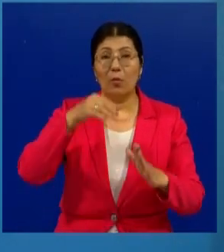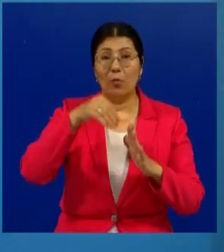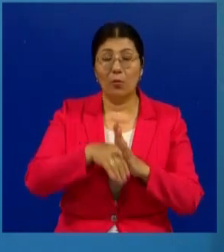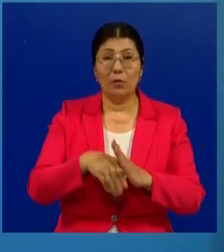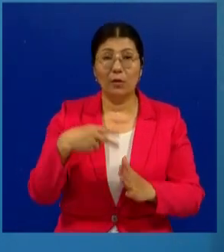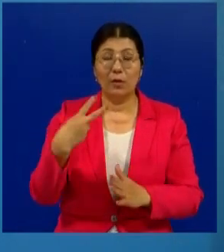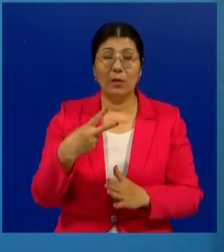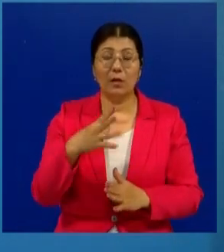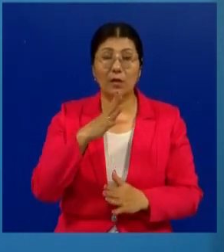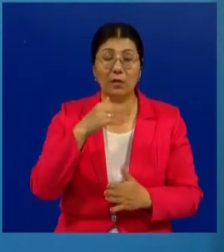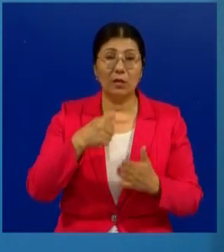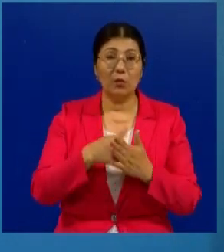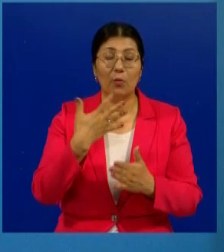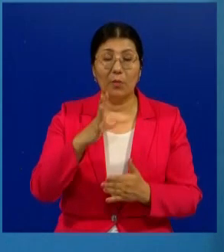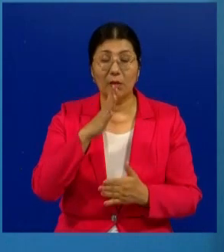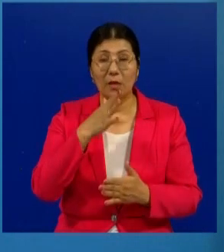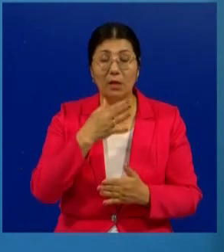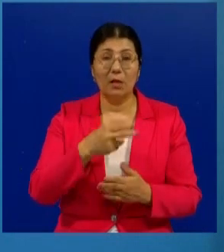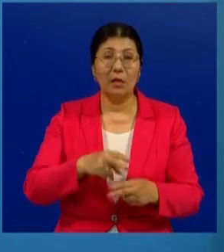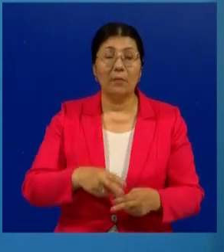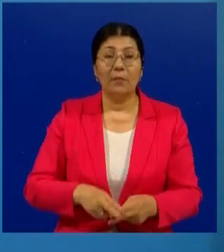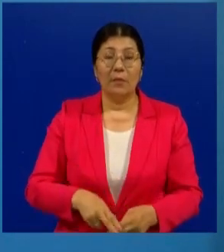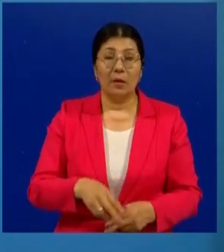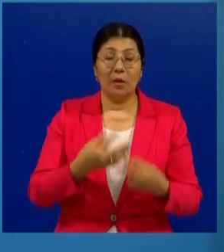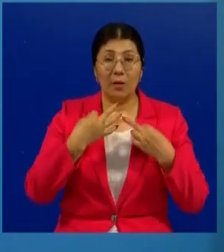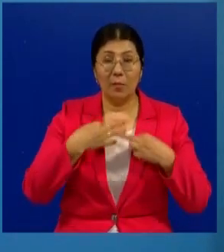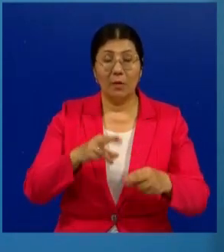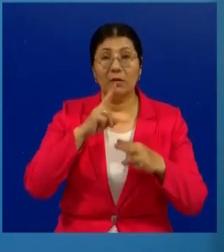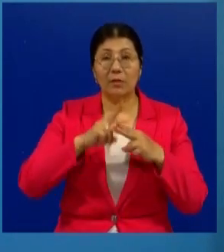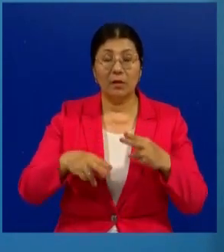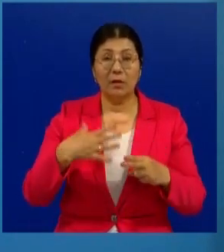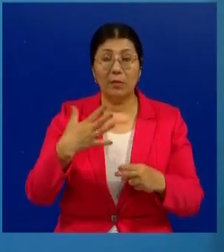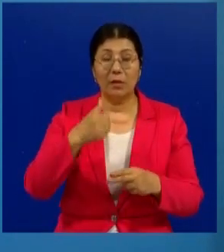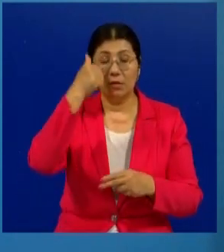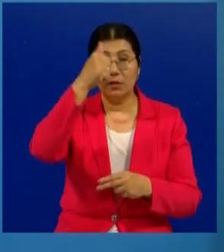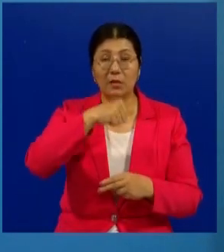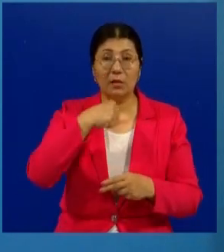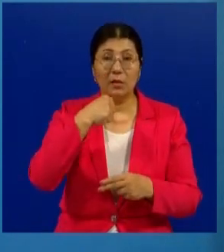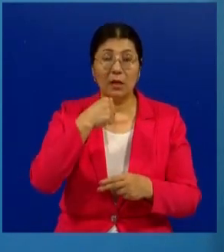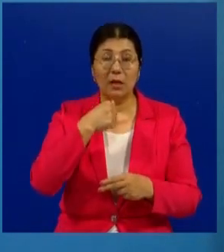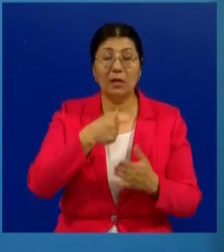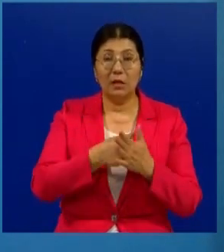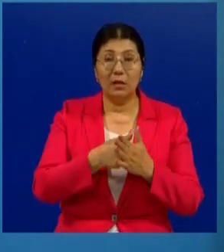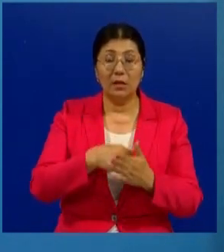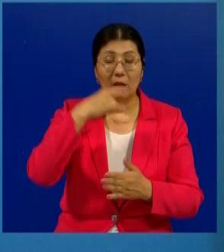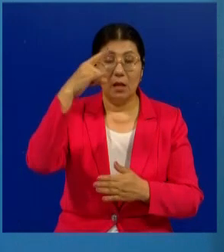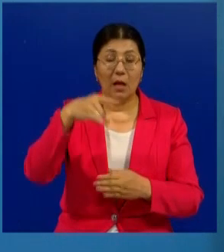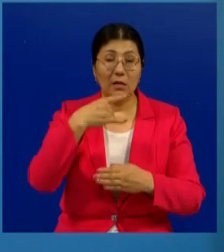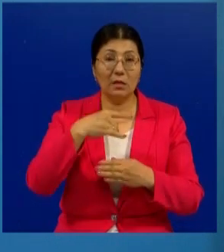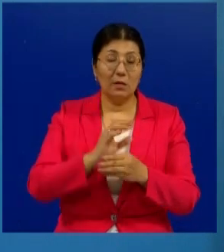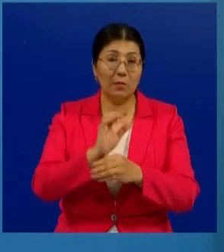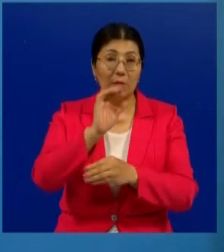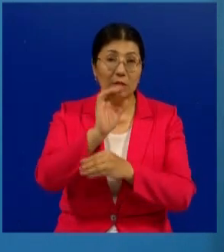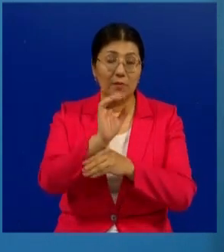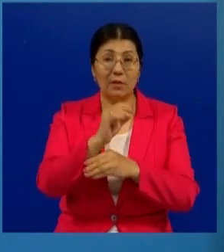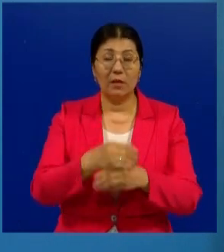2 жылдан 5 жылға дейін бас бостандығынан айыру бар. Одан кейін 3 жылдан 5 жылға дейін Қазақстаннан тыс жерлерге жер аудару, одан кейін сайлау